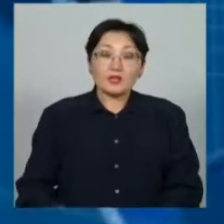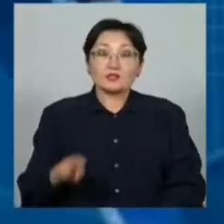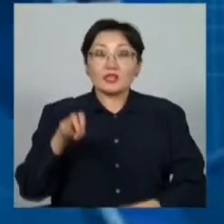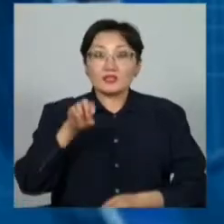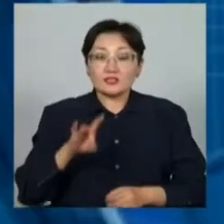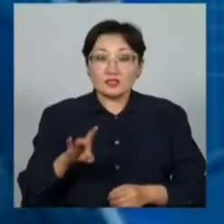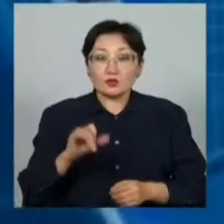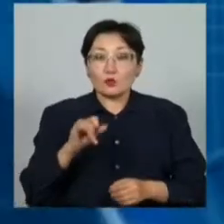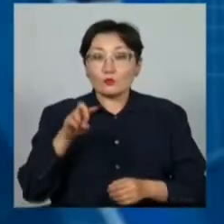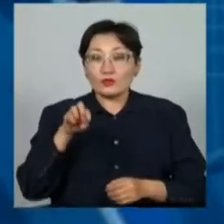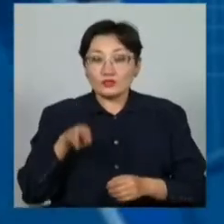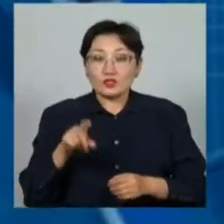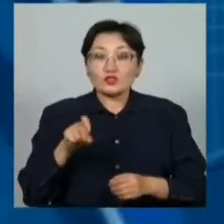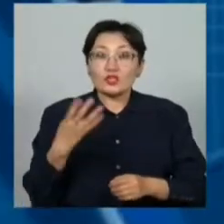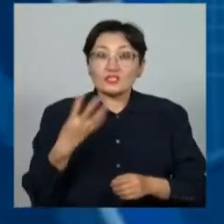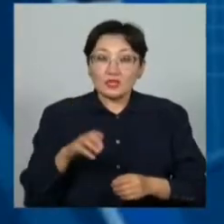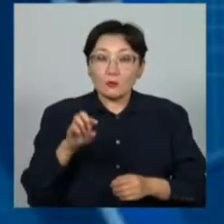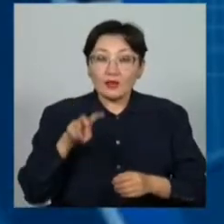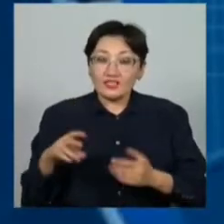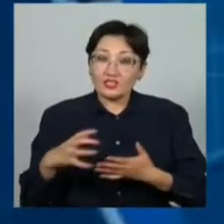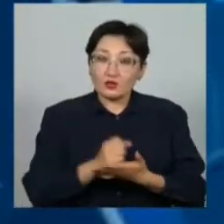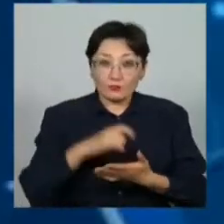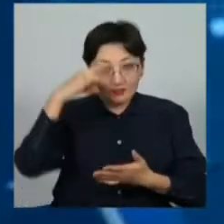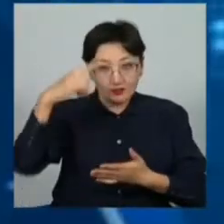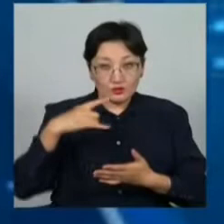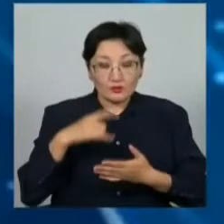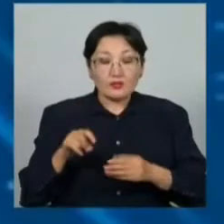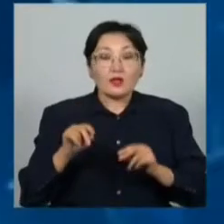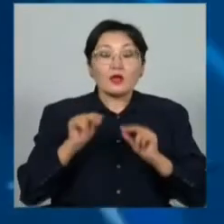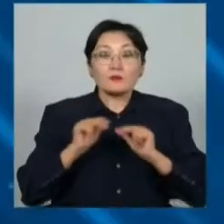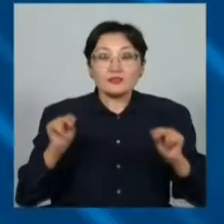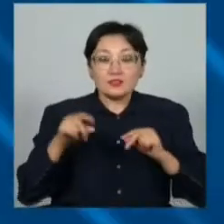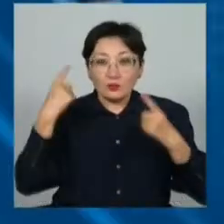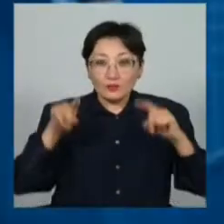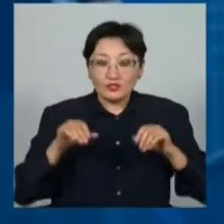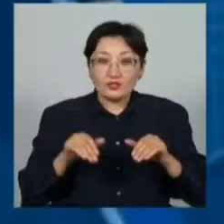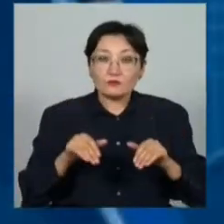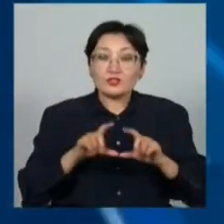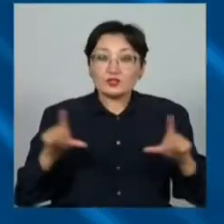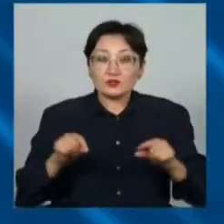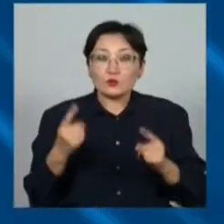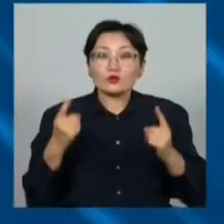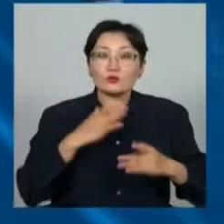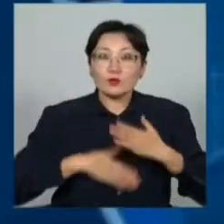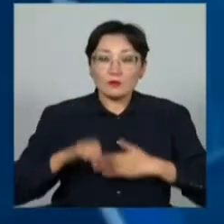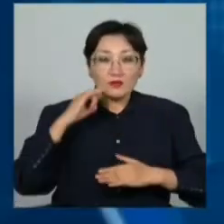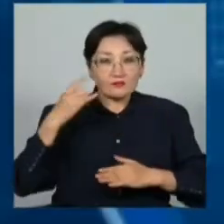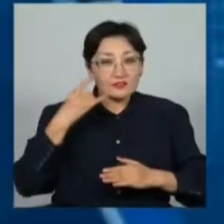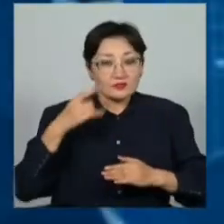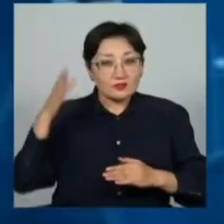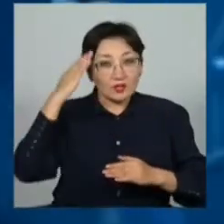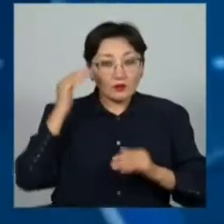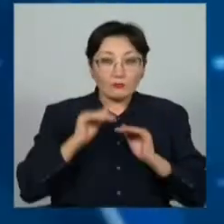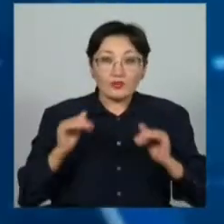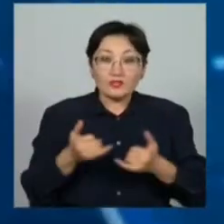Даниярдың ұлттық бірыңғай тестілеуден 140 ұпай жинауы Қазақстандағы білім инновация лицейлер жүйесінің үлкен қуанышы. Павлодардағы дарынды ер